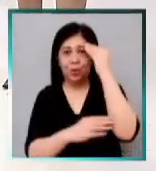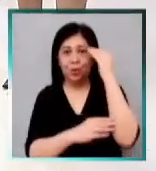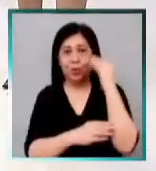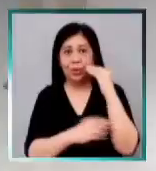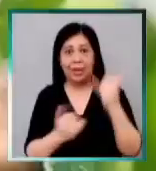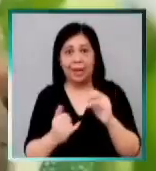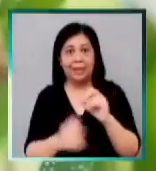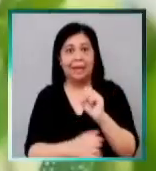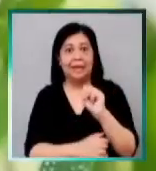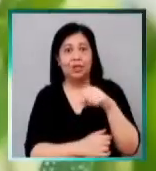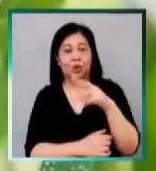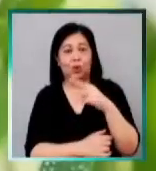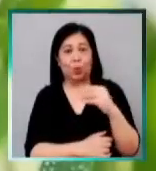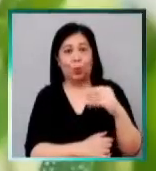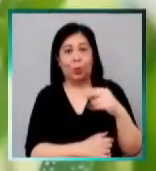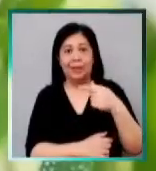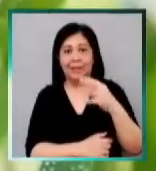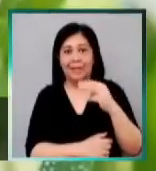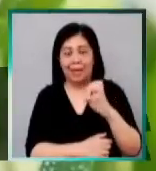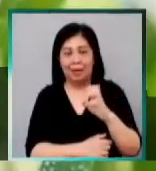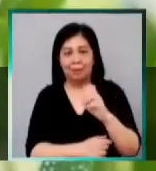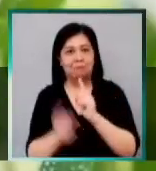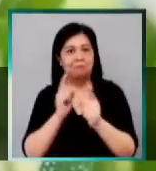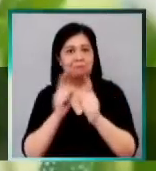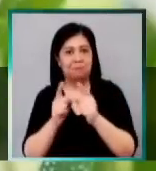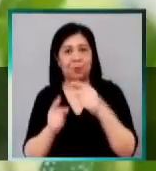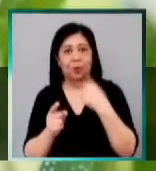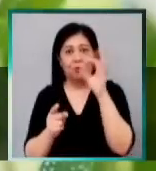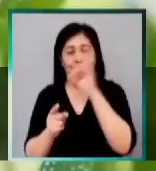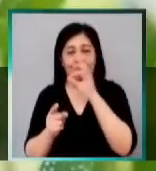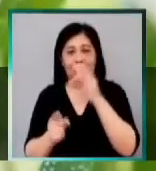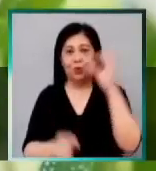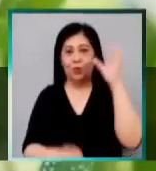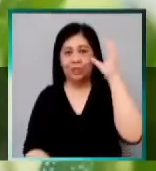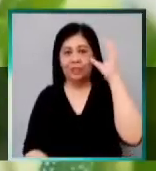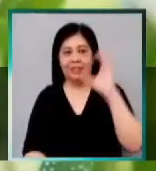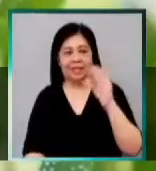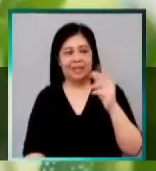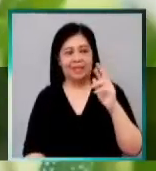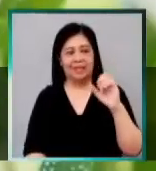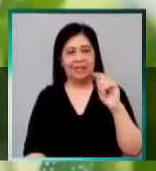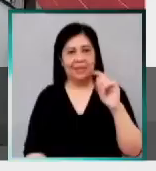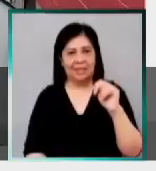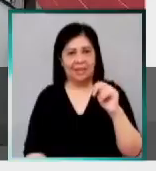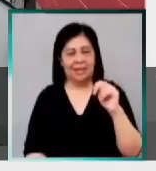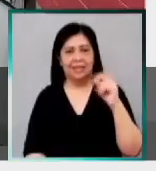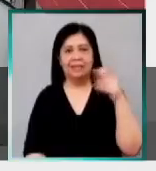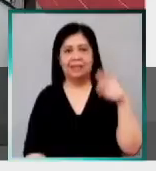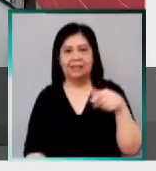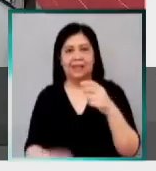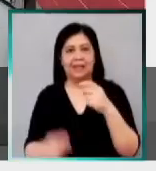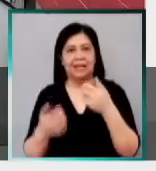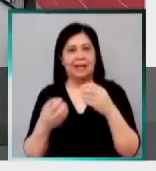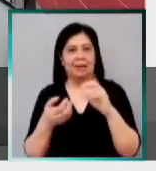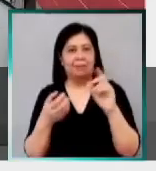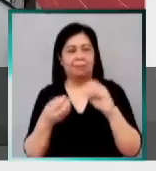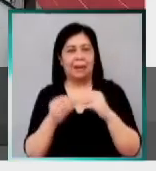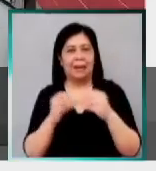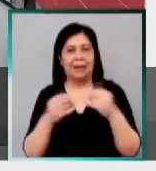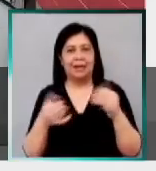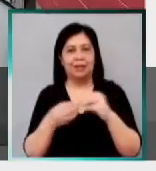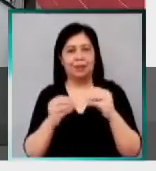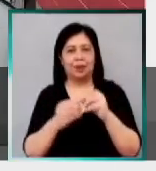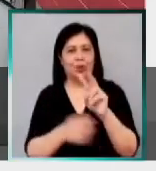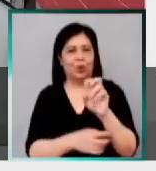Game. Nakausap ng State of the Nation si Christian Lagahip, ang gumanap na player number 276